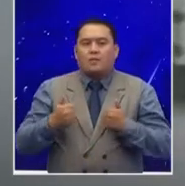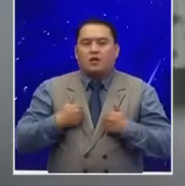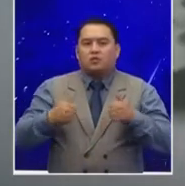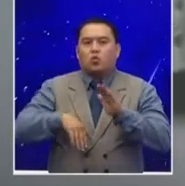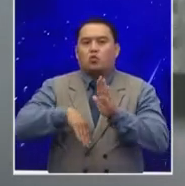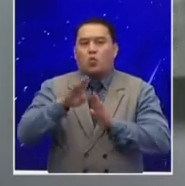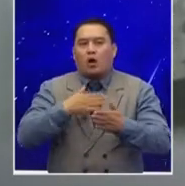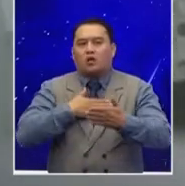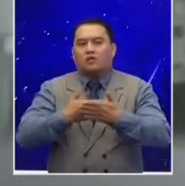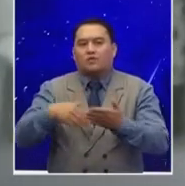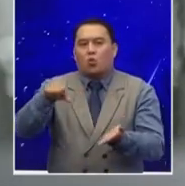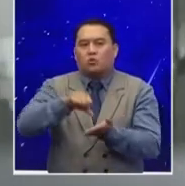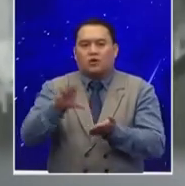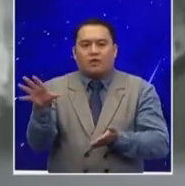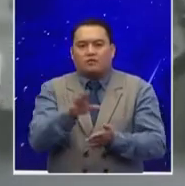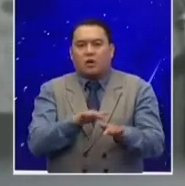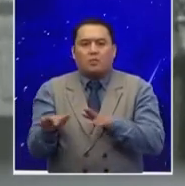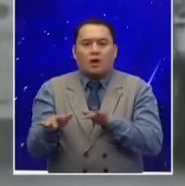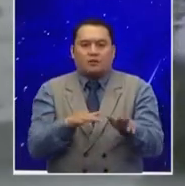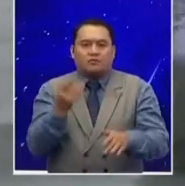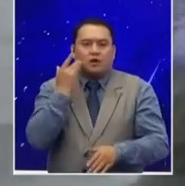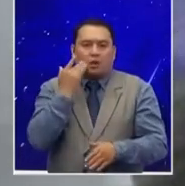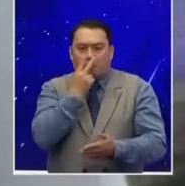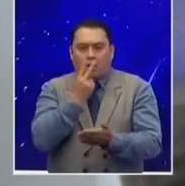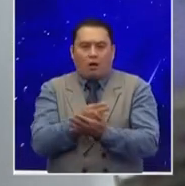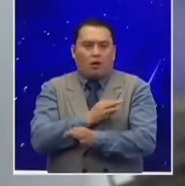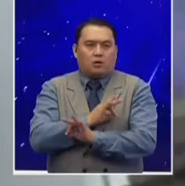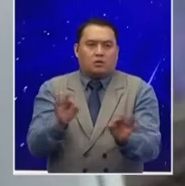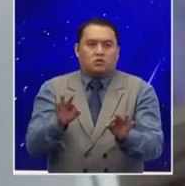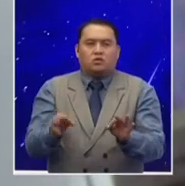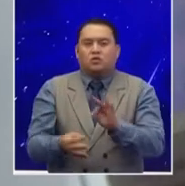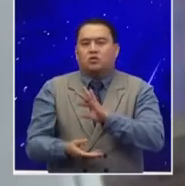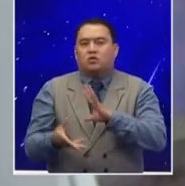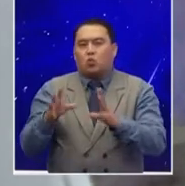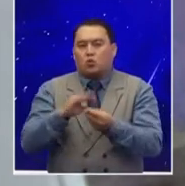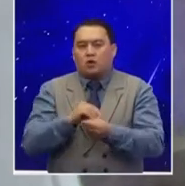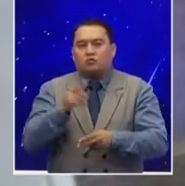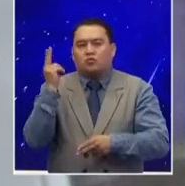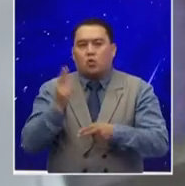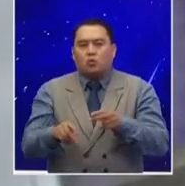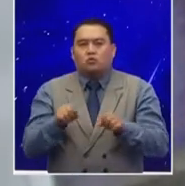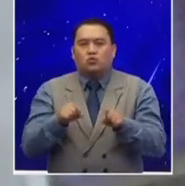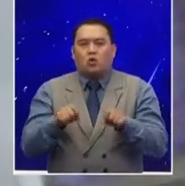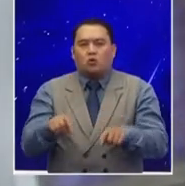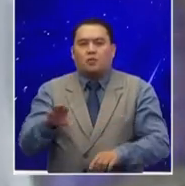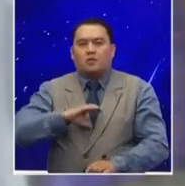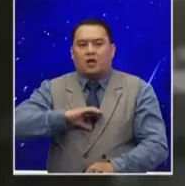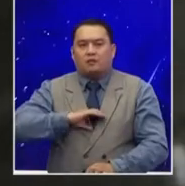лучшим, активно участвовал во всех мероприятиях, всегда показывал отличные результаты в учебе и окончил школу с золотой